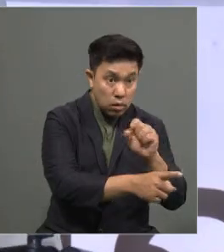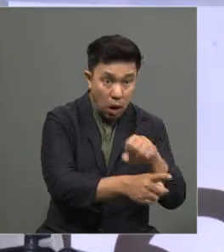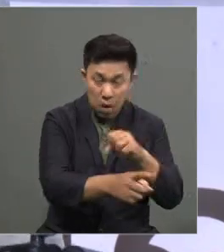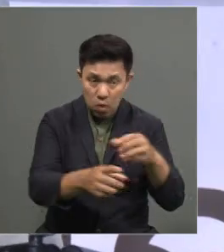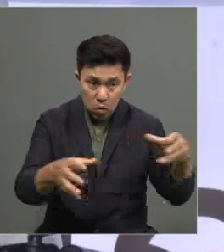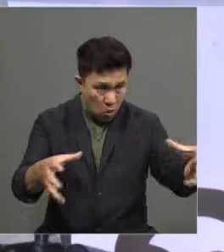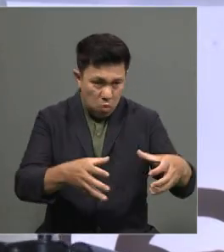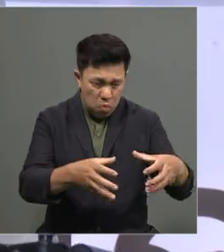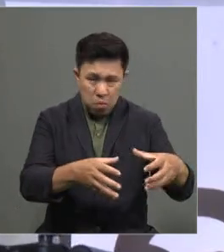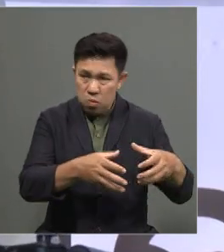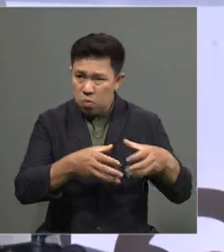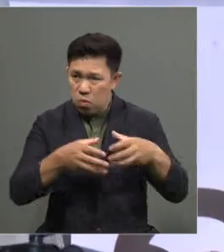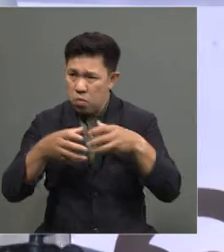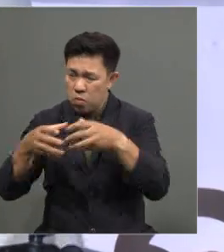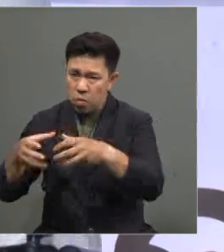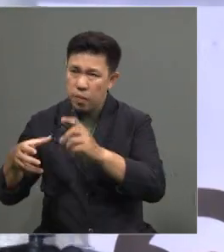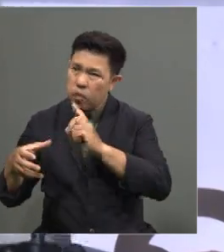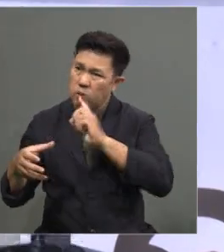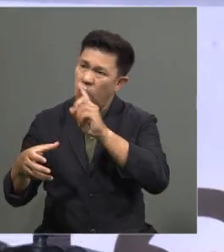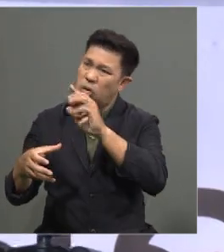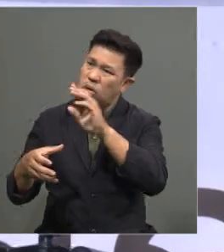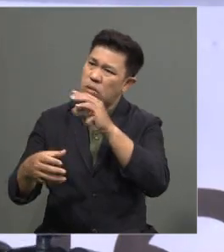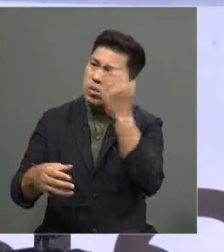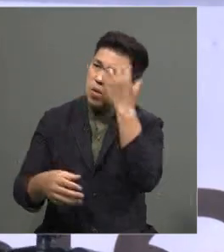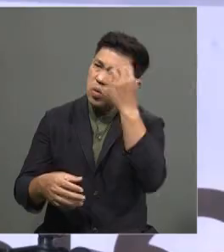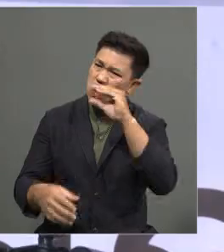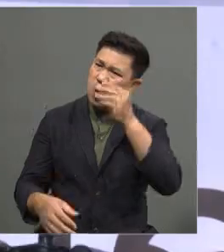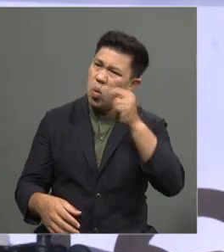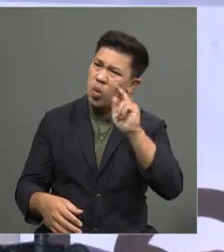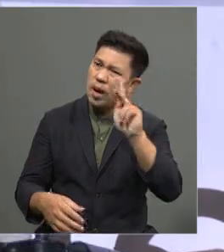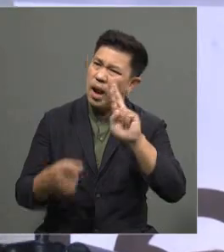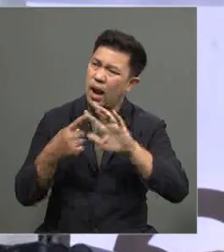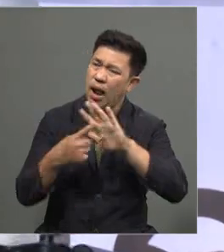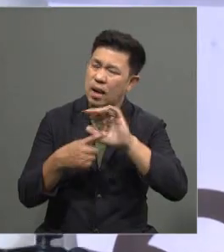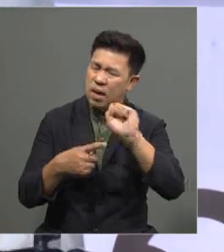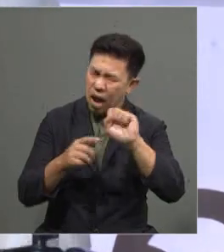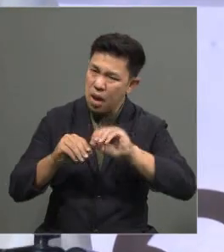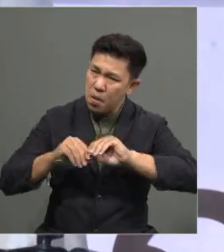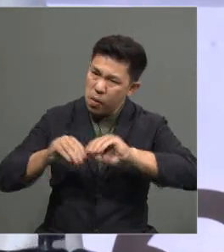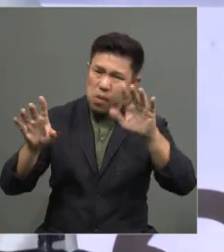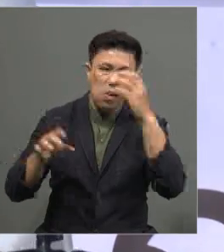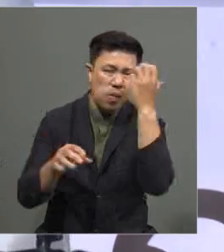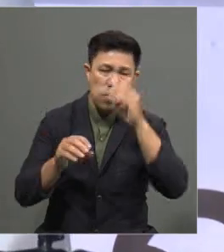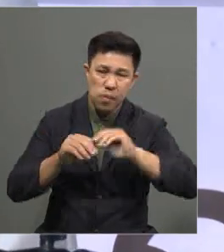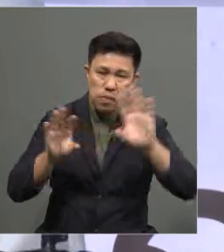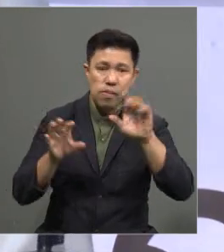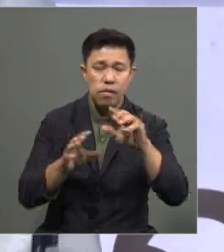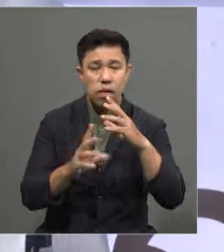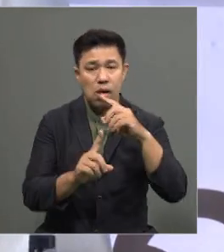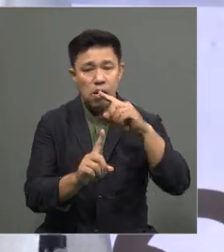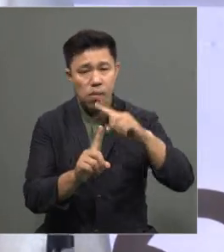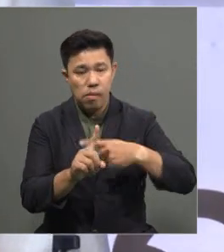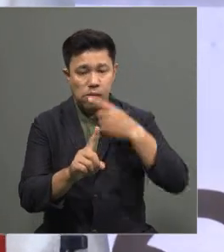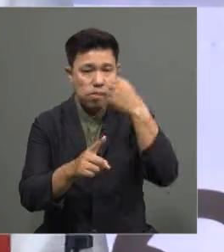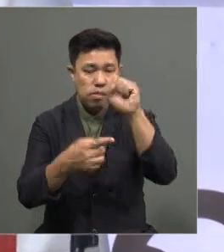วก็เข้ามาแบบว่าจะบอกว่าร้องเรียนกับโหนกระแสก็ไม่ได้เนาะแต่ว่าเป็นเรื่องถึงในการโหนกระแสเมื่อช่วงประมาณต้น